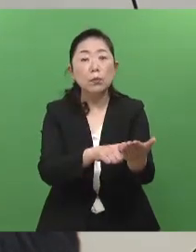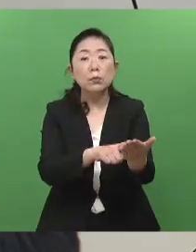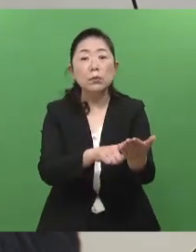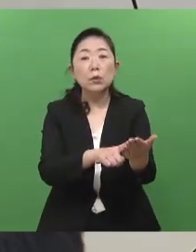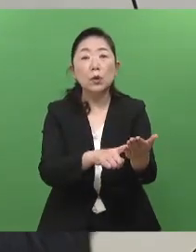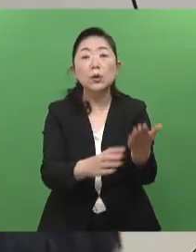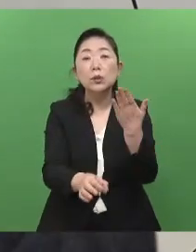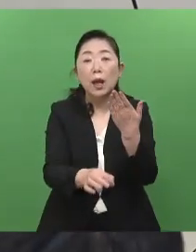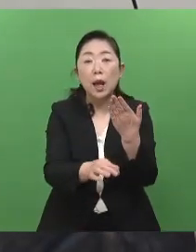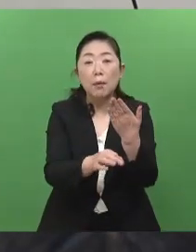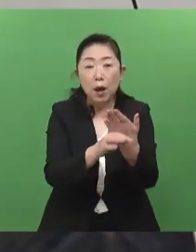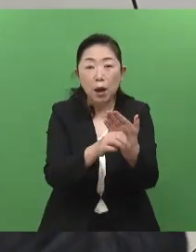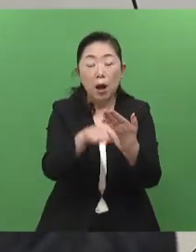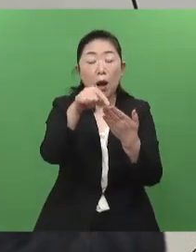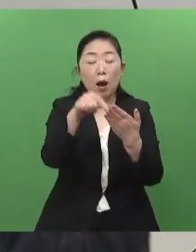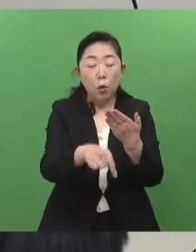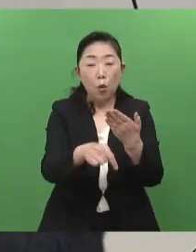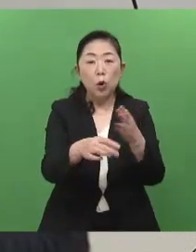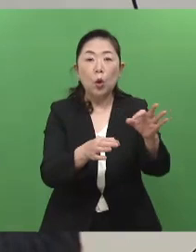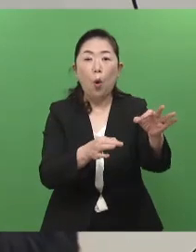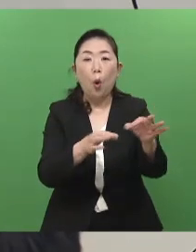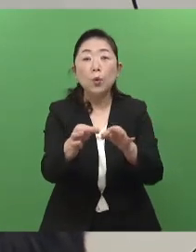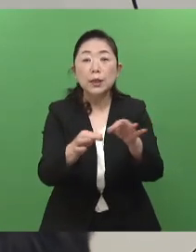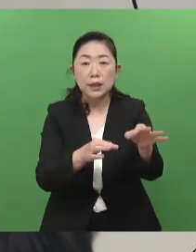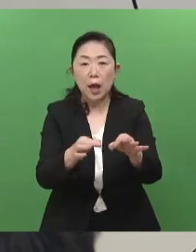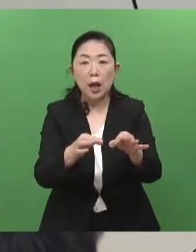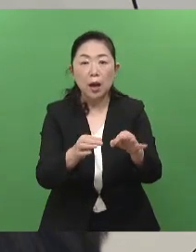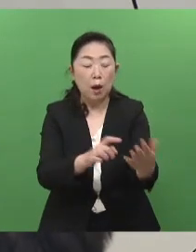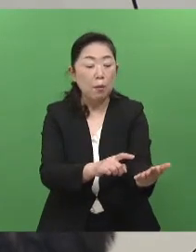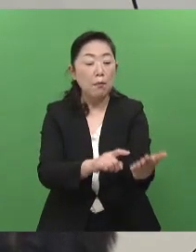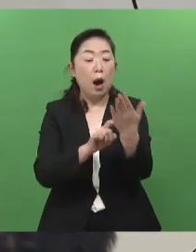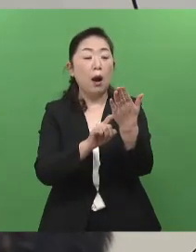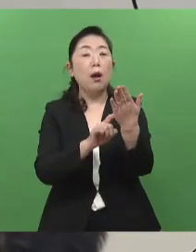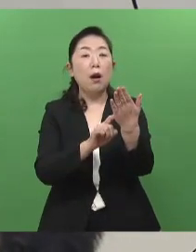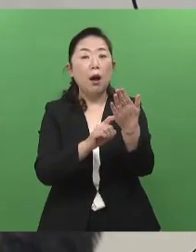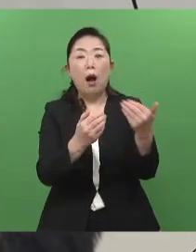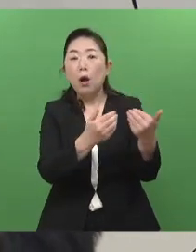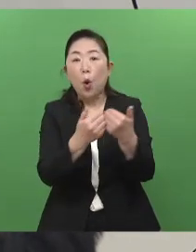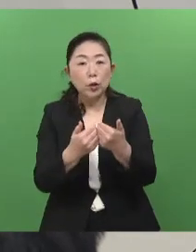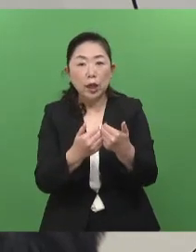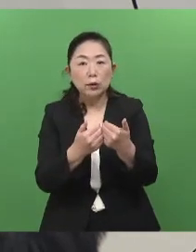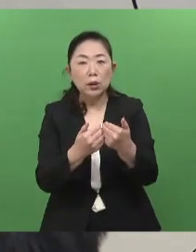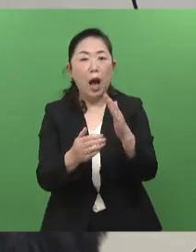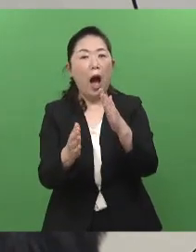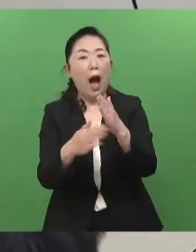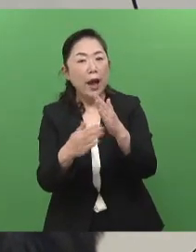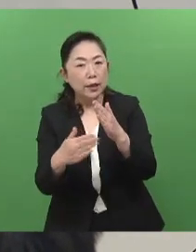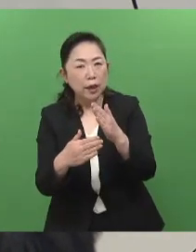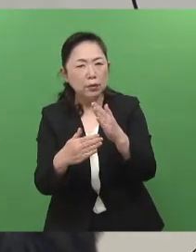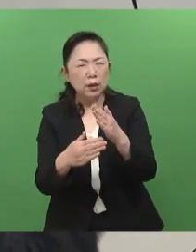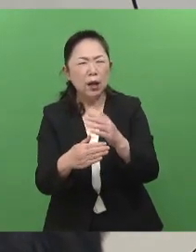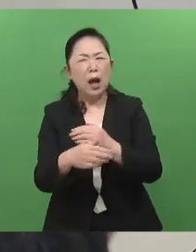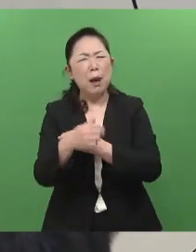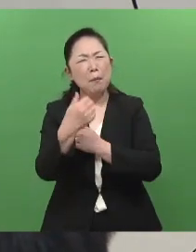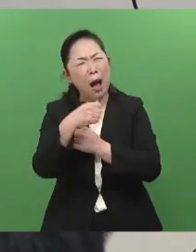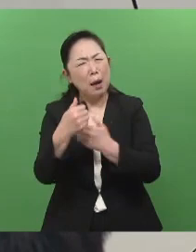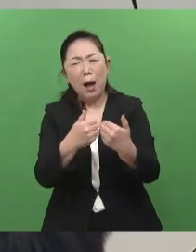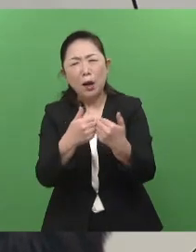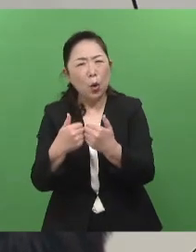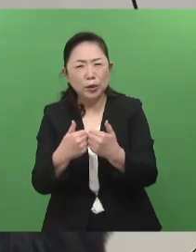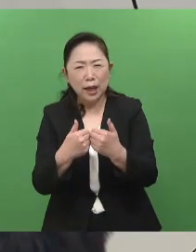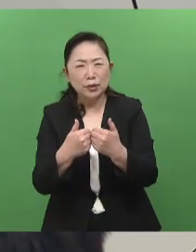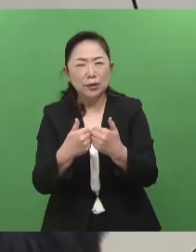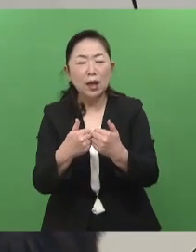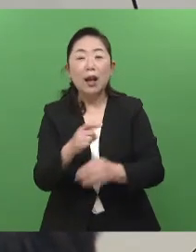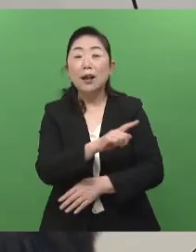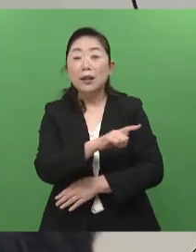か、そのことによってですね、そのお店がどれぐらい混んでいるのか、空いているのか、やや混んでいるのか、